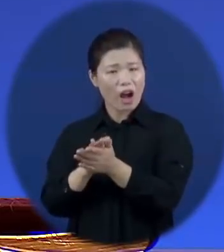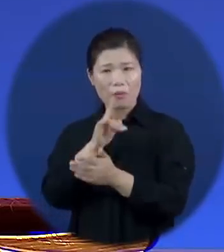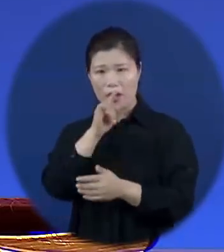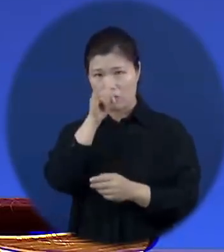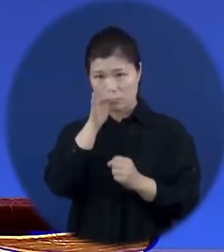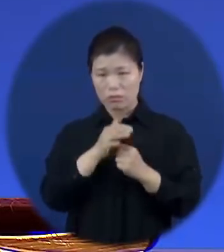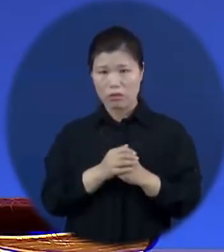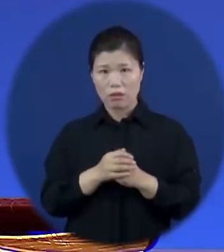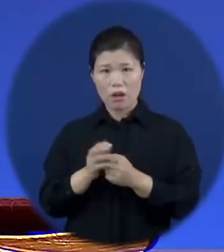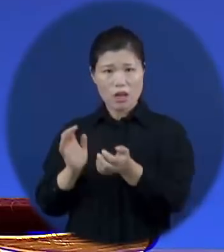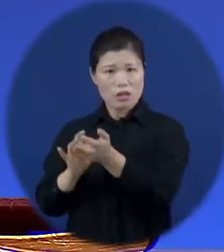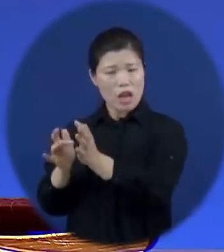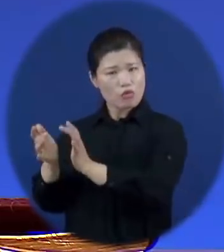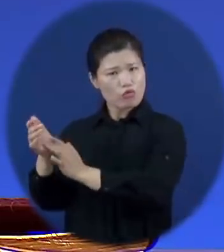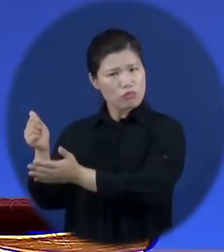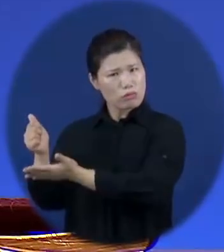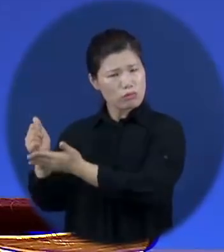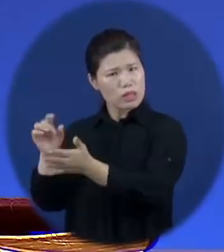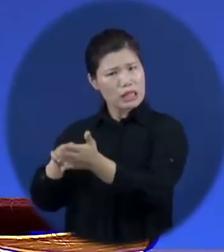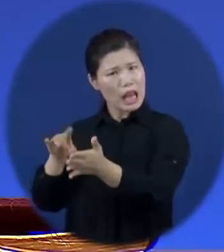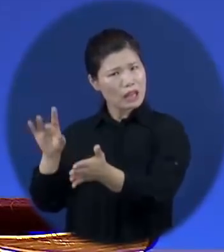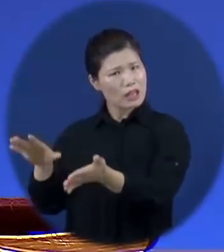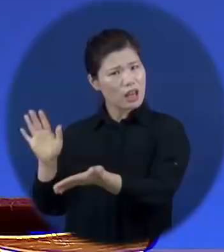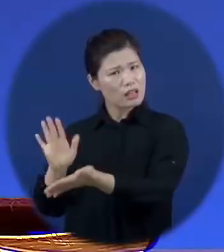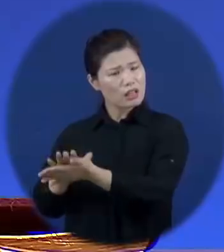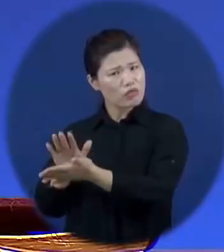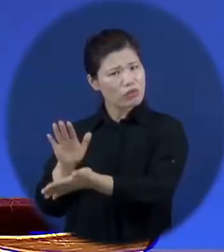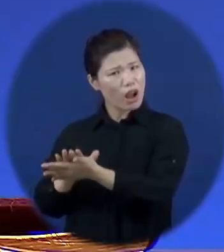그 예수가 세리의 친구라는 것입니다.